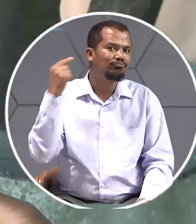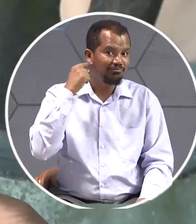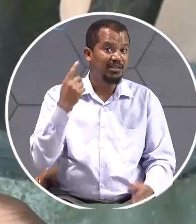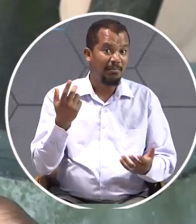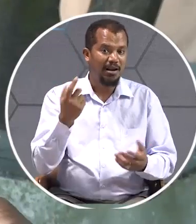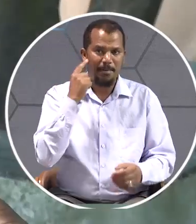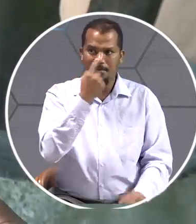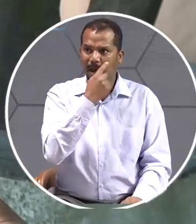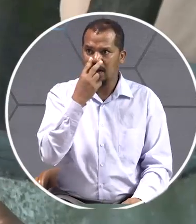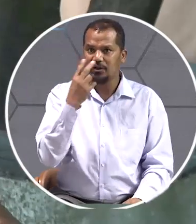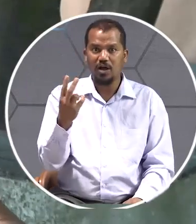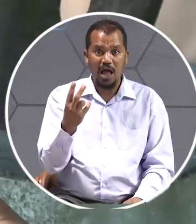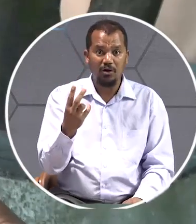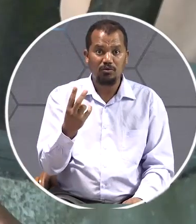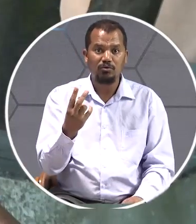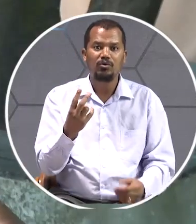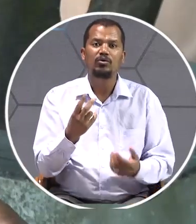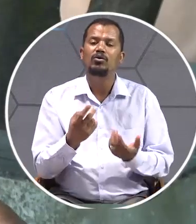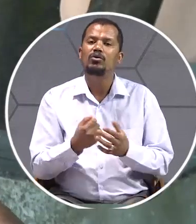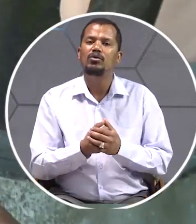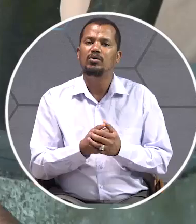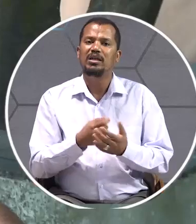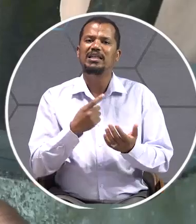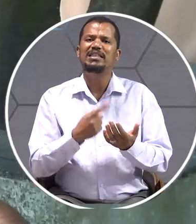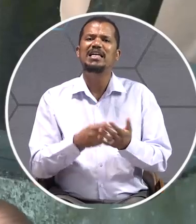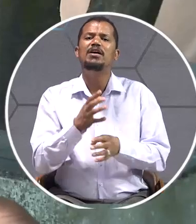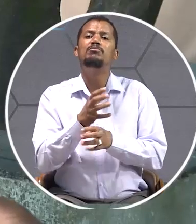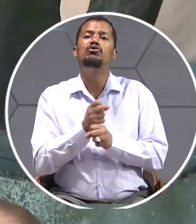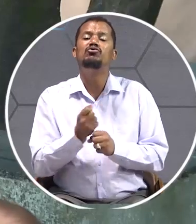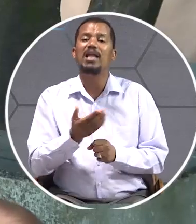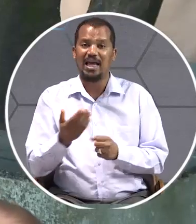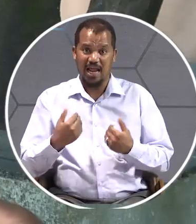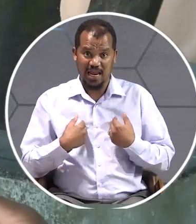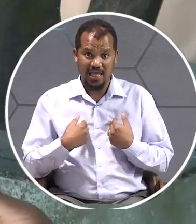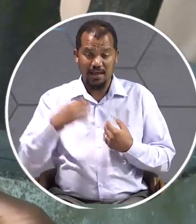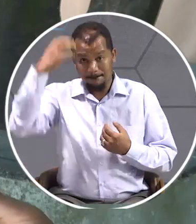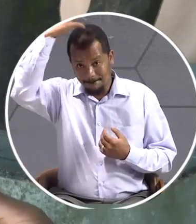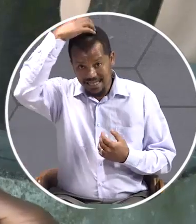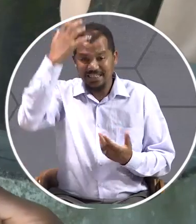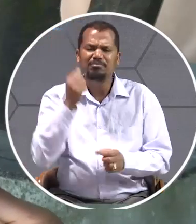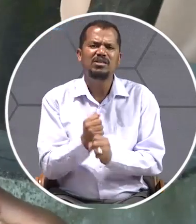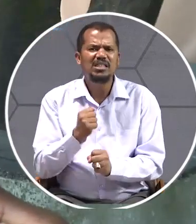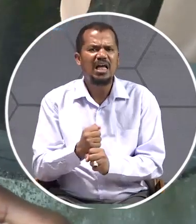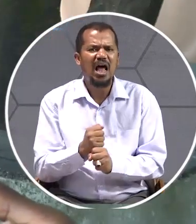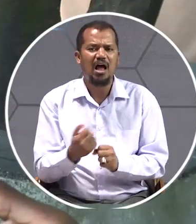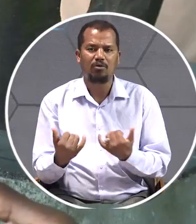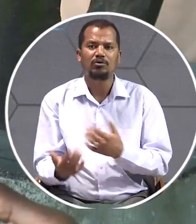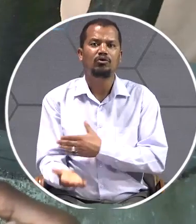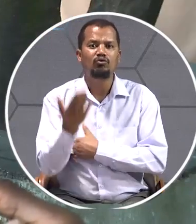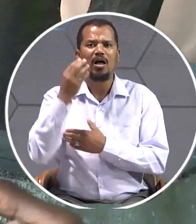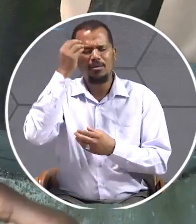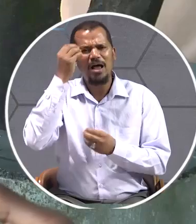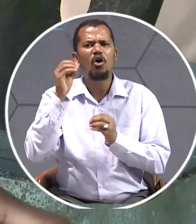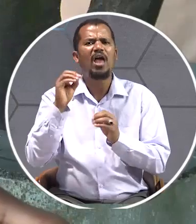ይገባል። በነገሮች ላይ በአይናቸው ያያሉ ና እንትን የሚሉት የሚይዙት ነገር አለ። መንግስትም ደግሞ ሲሰራ አሁን